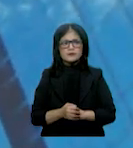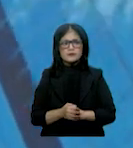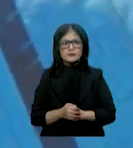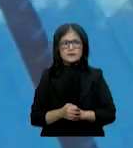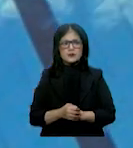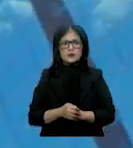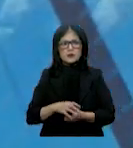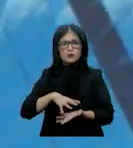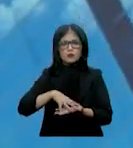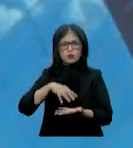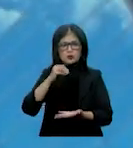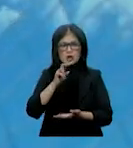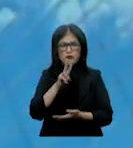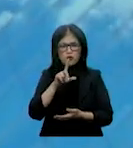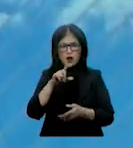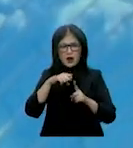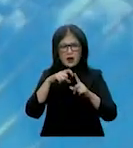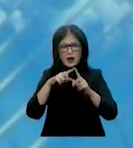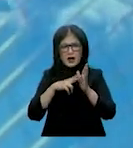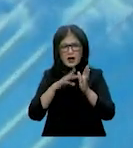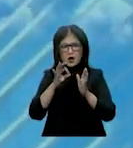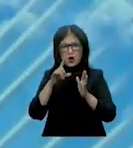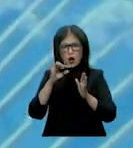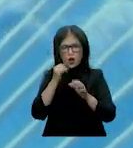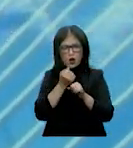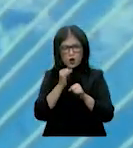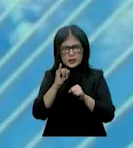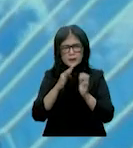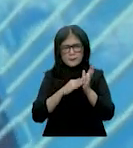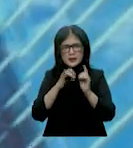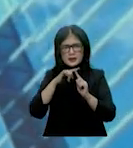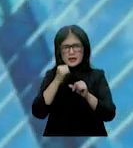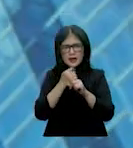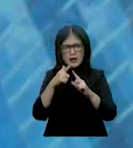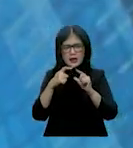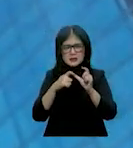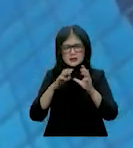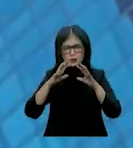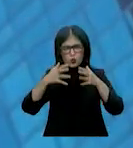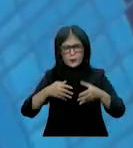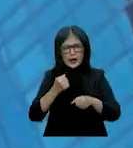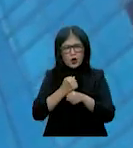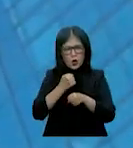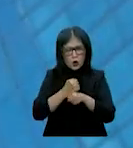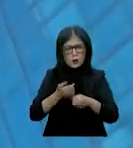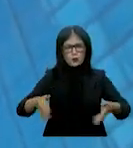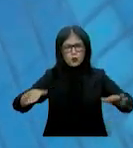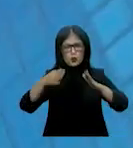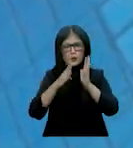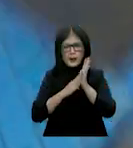pusat vulkanologi dan mitigasi bencana geologi atau pvmbg menyebut gunung Marapi di Sumatera Barat sudah berstatus